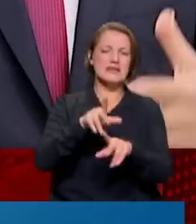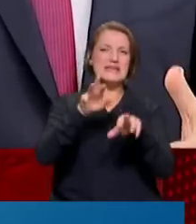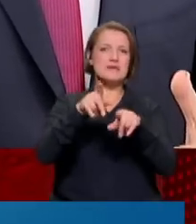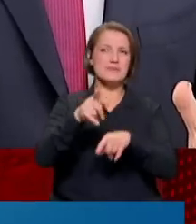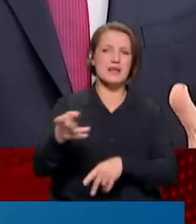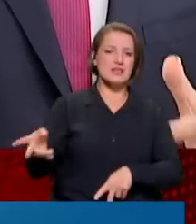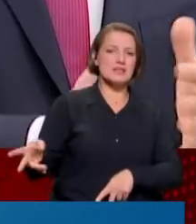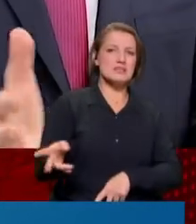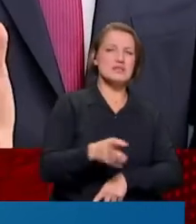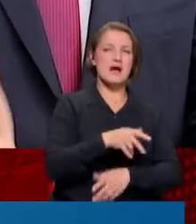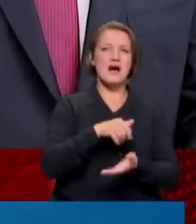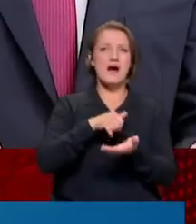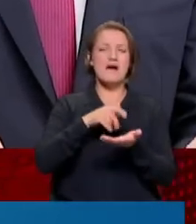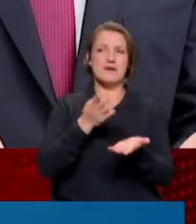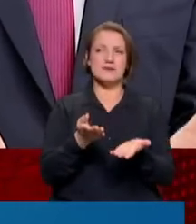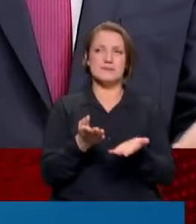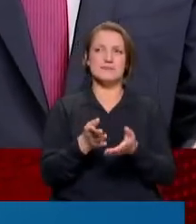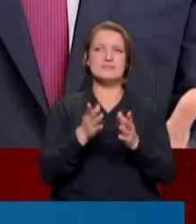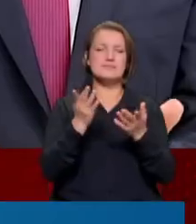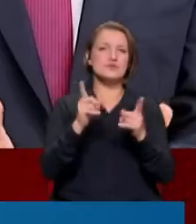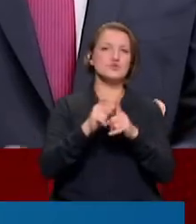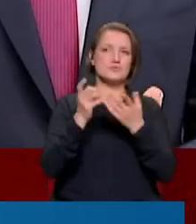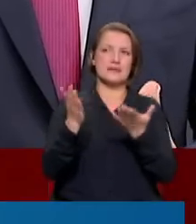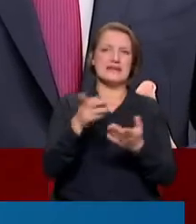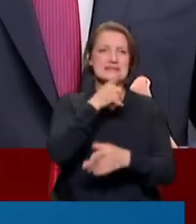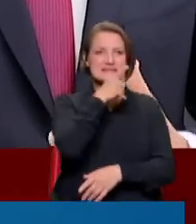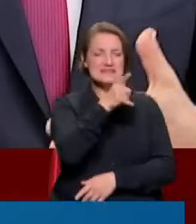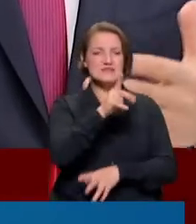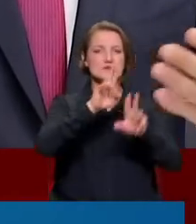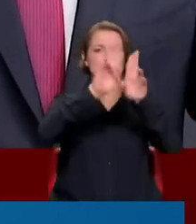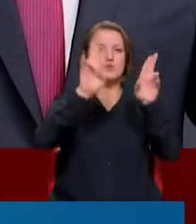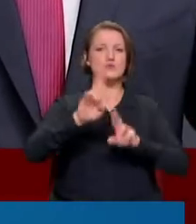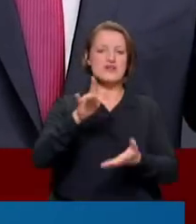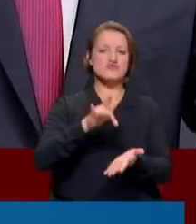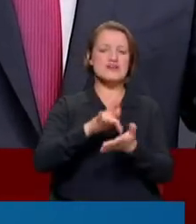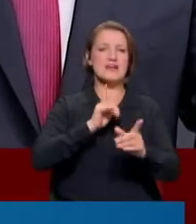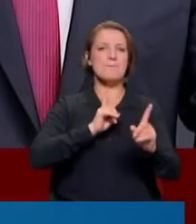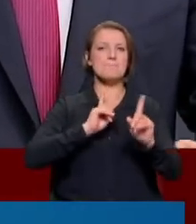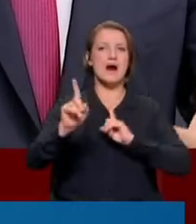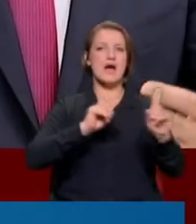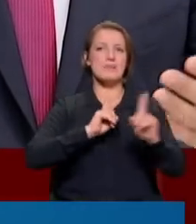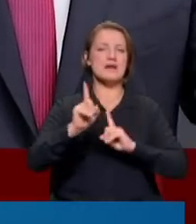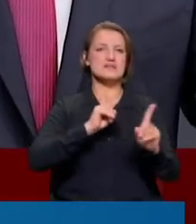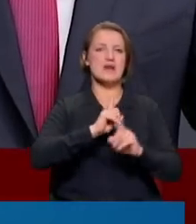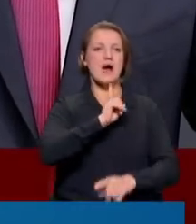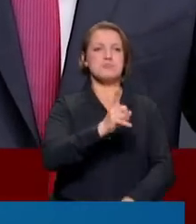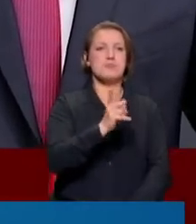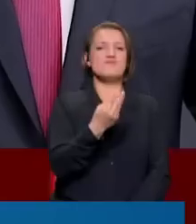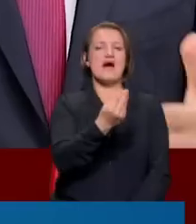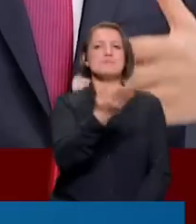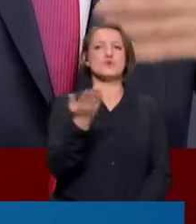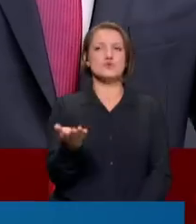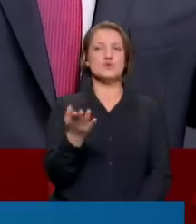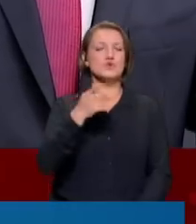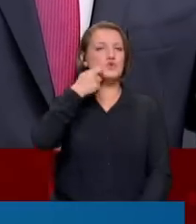katliamını tamamen gözler önüne Seren bir durumda Siz uluslararası ceza mahkemesini harekete geçirmiyorsa